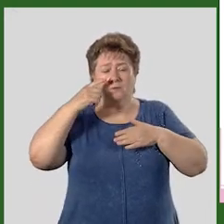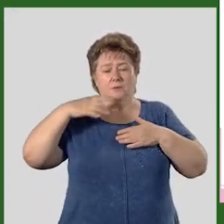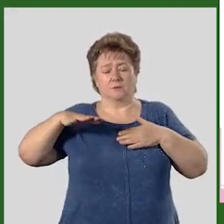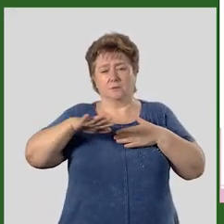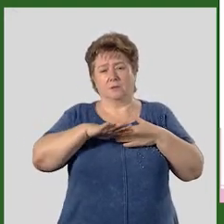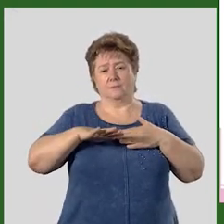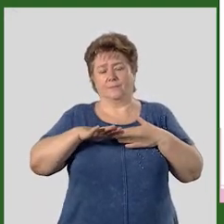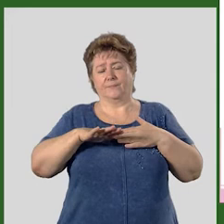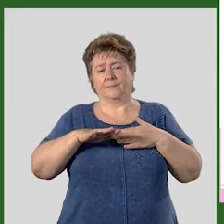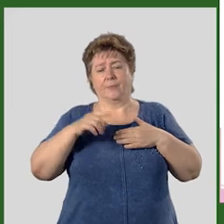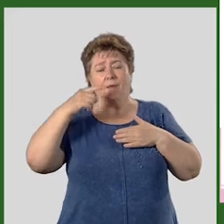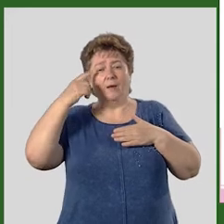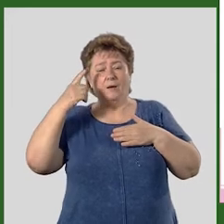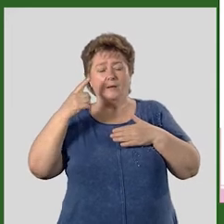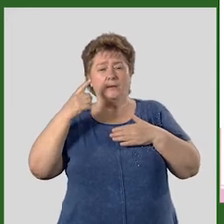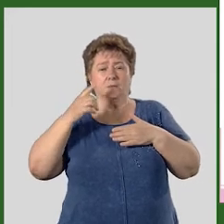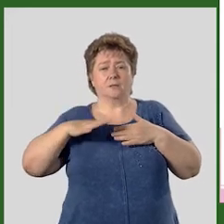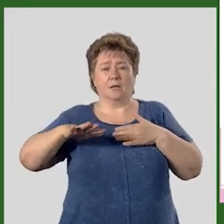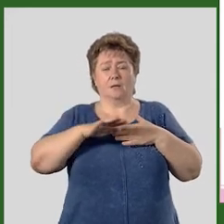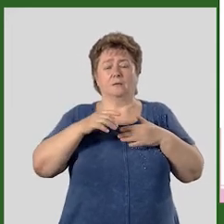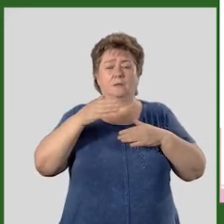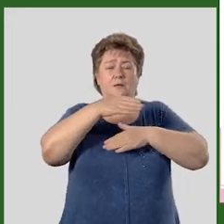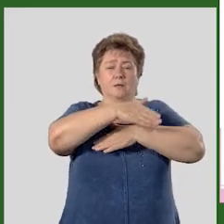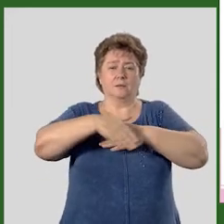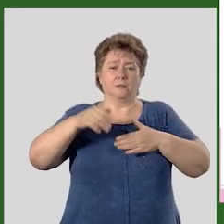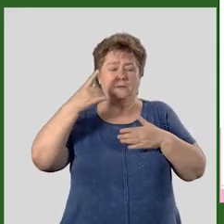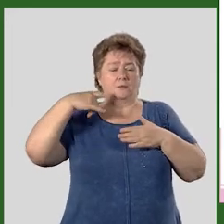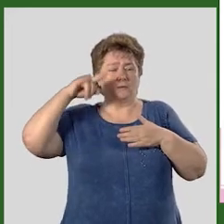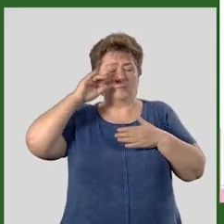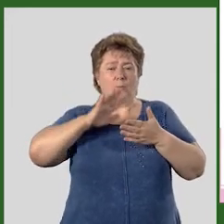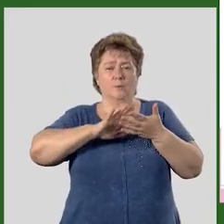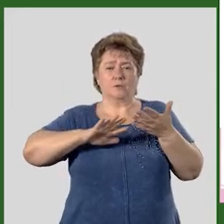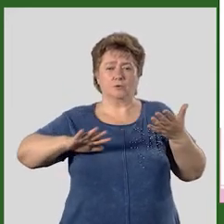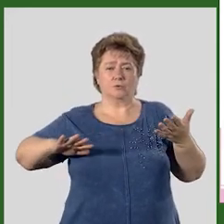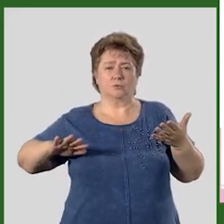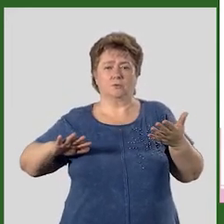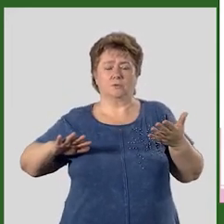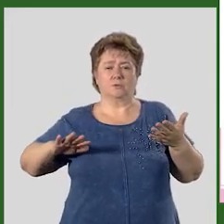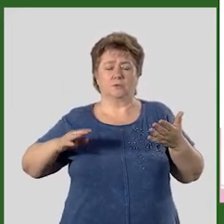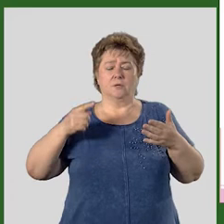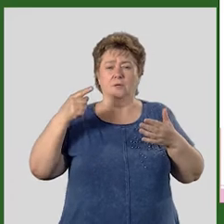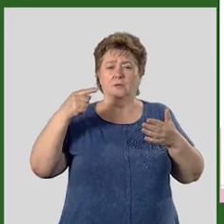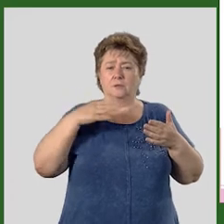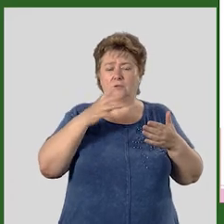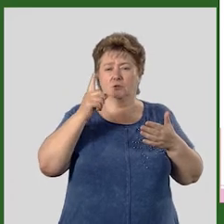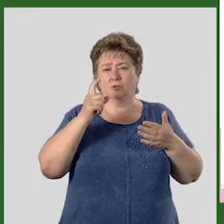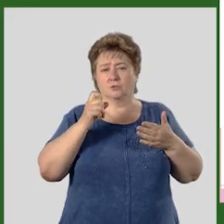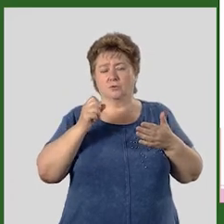Кыргызстан? Кыргызстан граничит с Казахстаном, протяженность